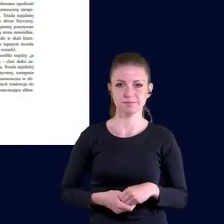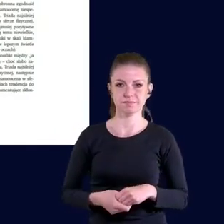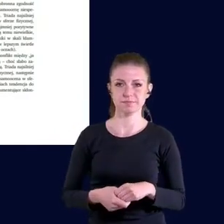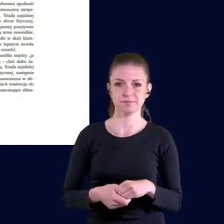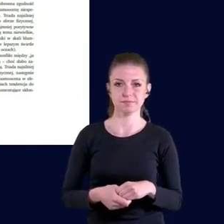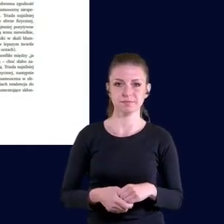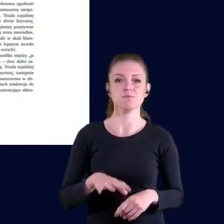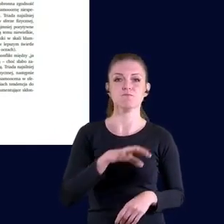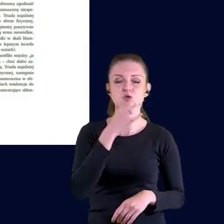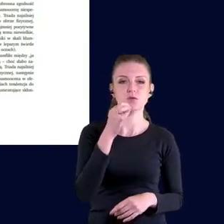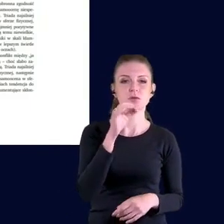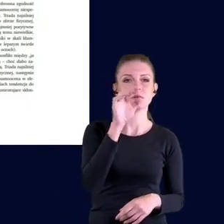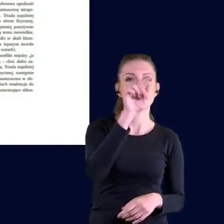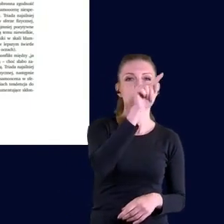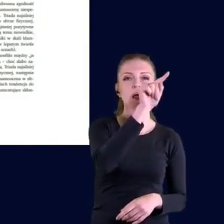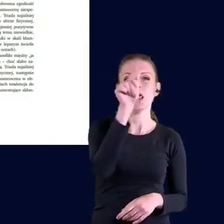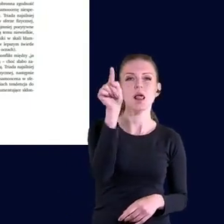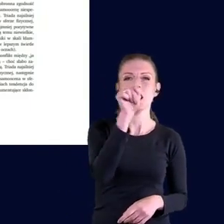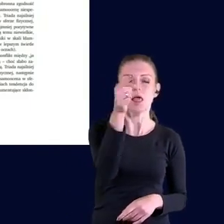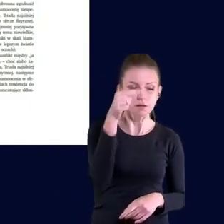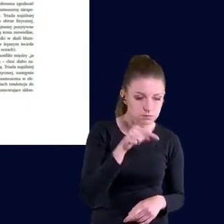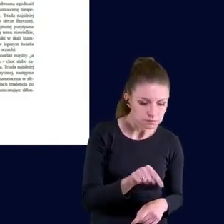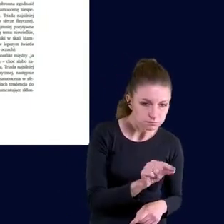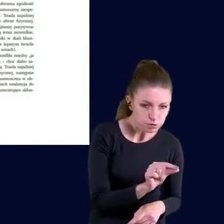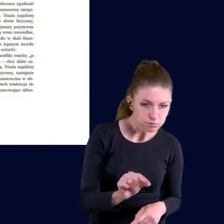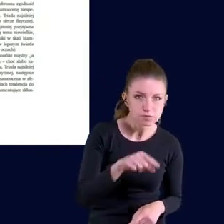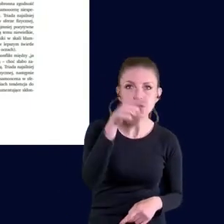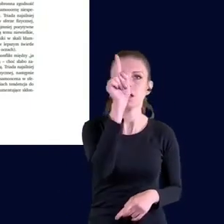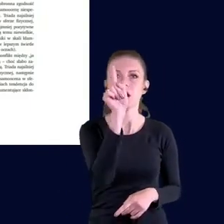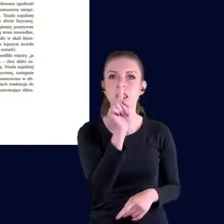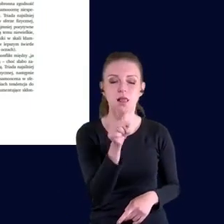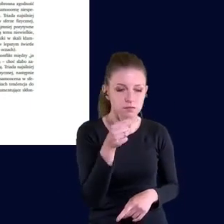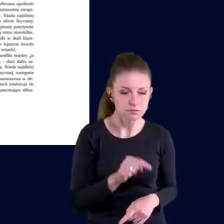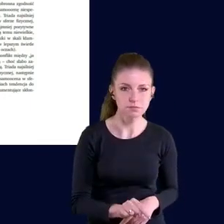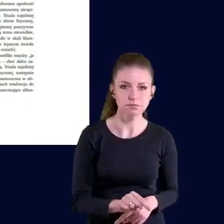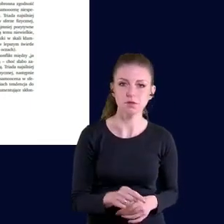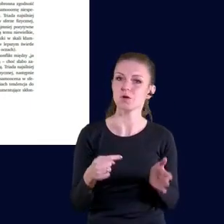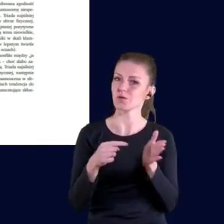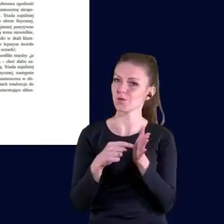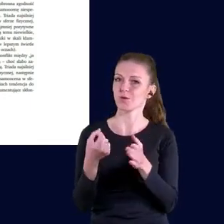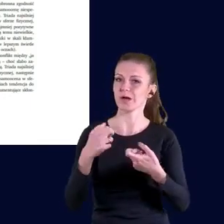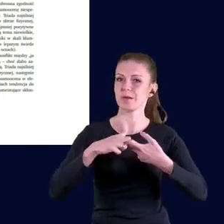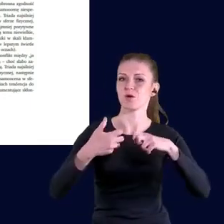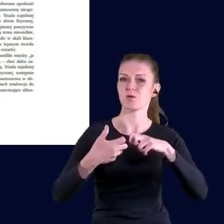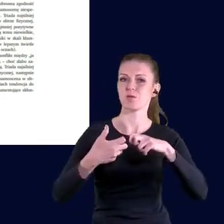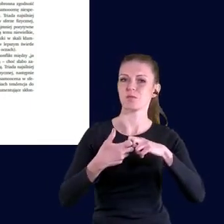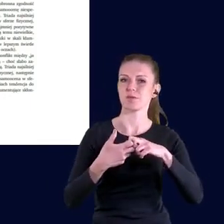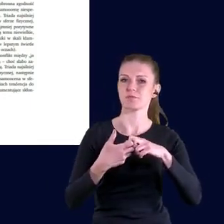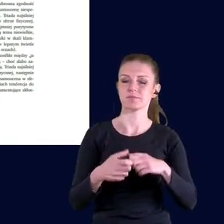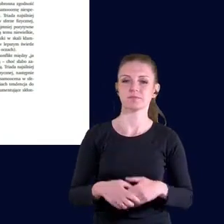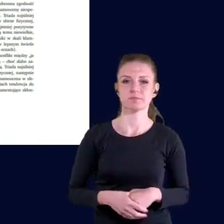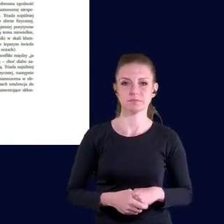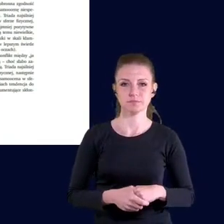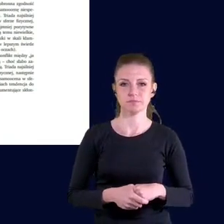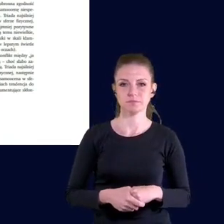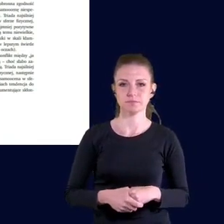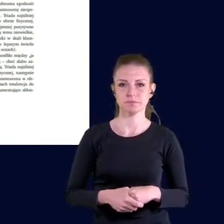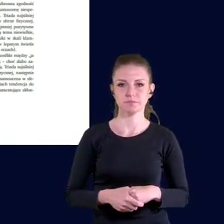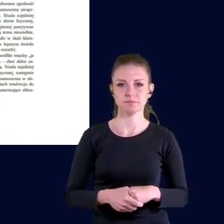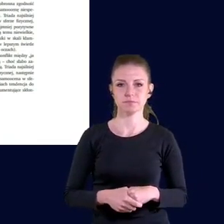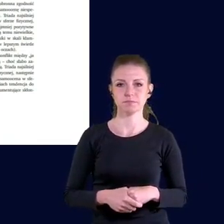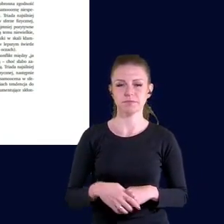niewidomych Dlatego my dokonującą adaptacji Robiliśmy coś takiego co prawdopodobnie państwo znają z